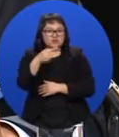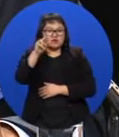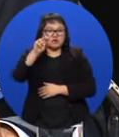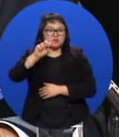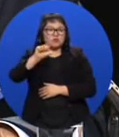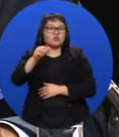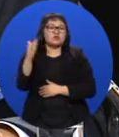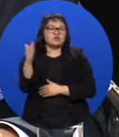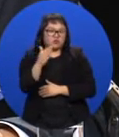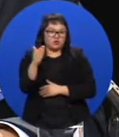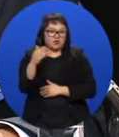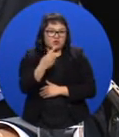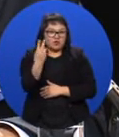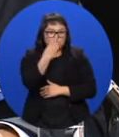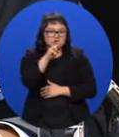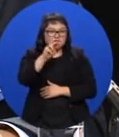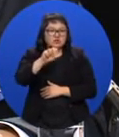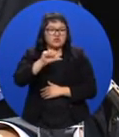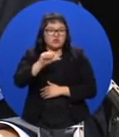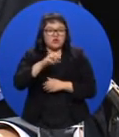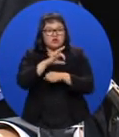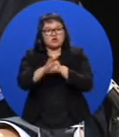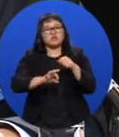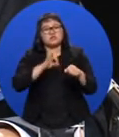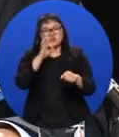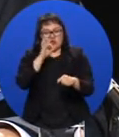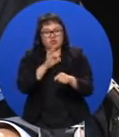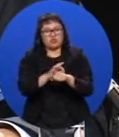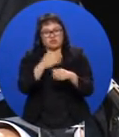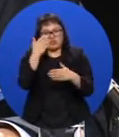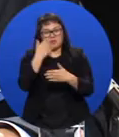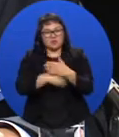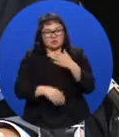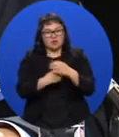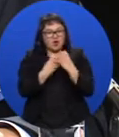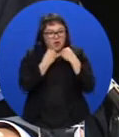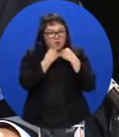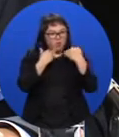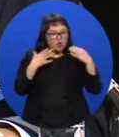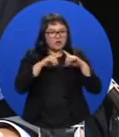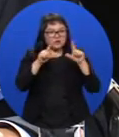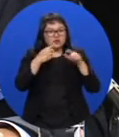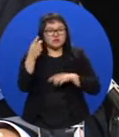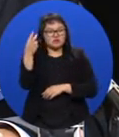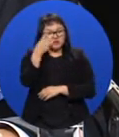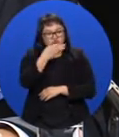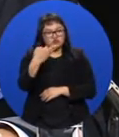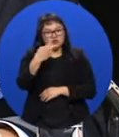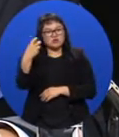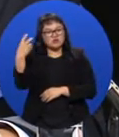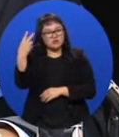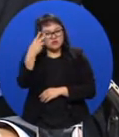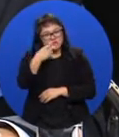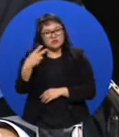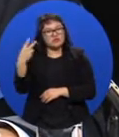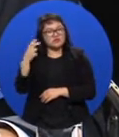2025년쯤 되겠죠. 예, 2025년입니다. 10년밖에 남지 않았습니다. 포화 상태는 뭐 19년, 20년인데